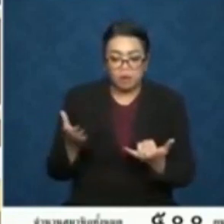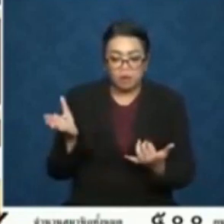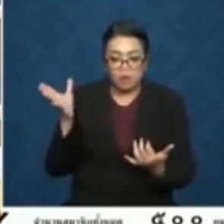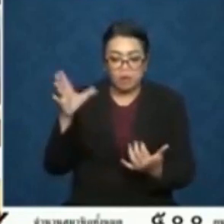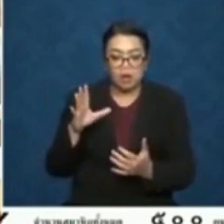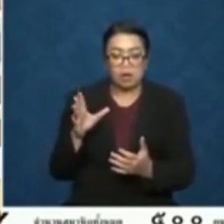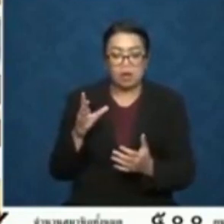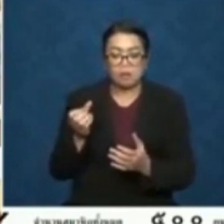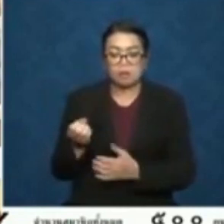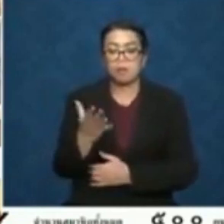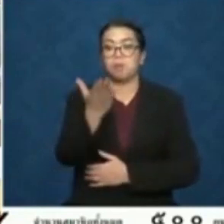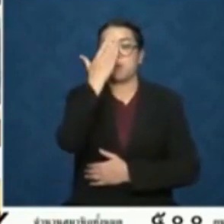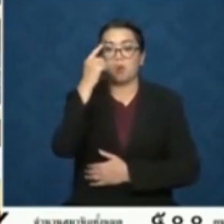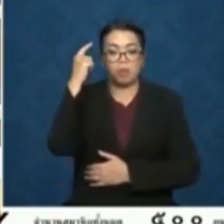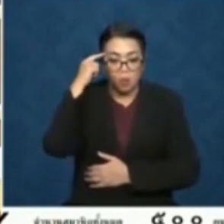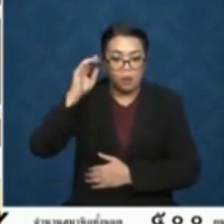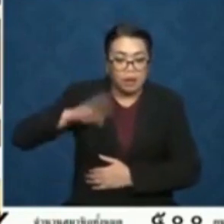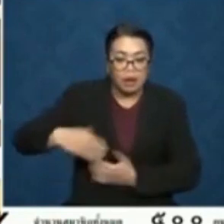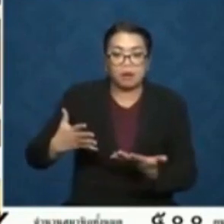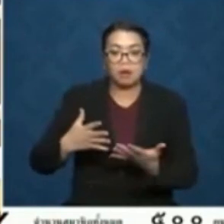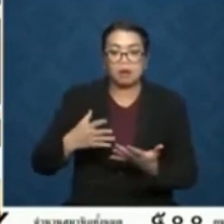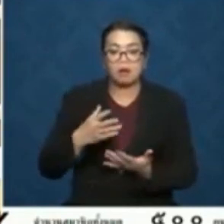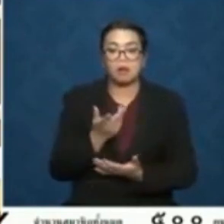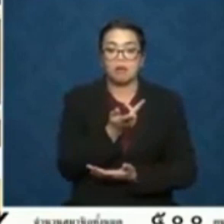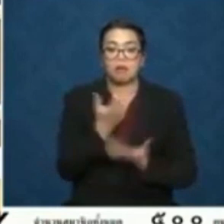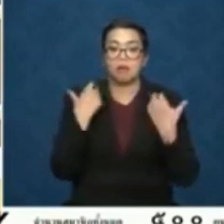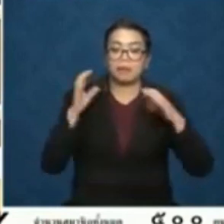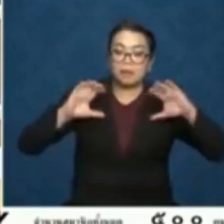ภามาทราบอีกทีนึงวันนี้เขาบอกว่าครม.